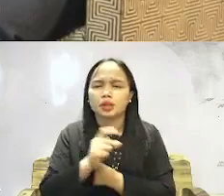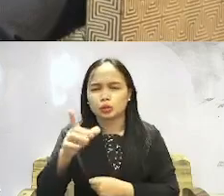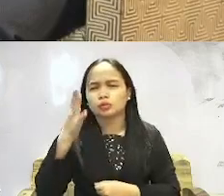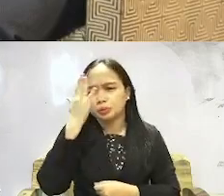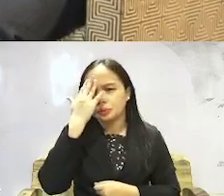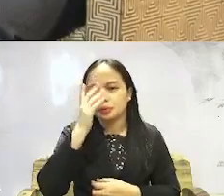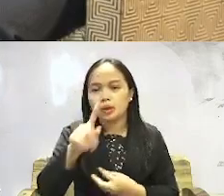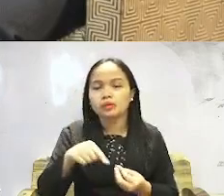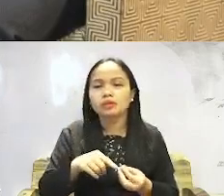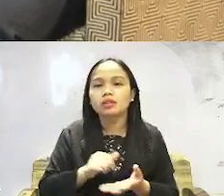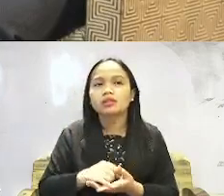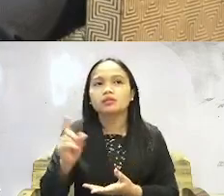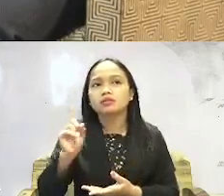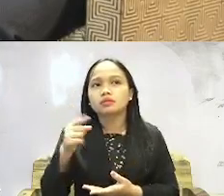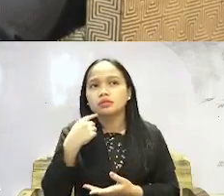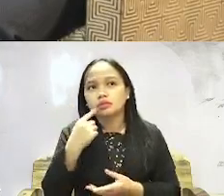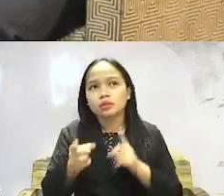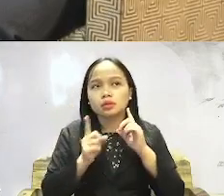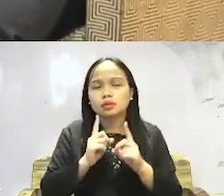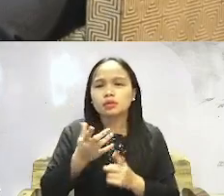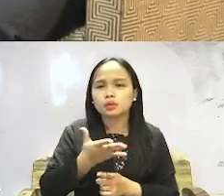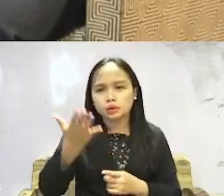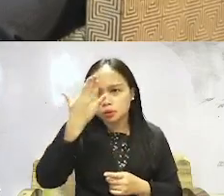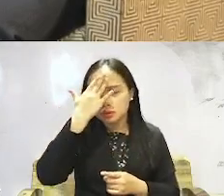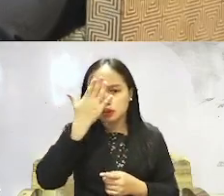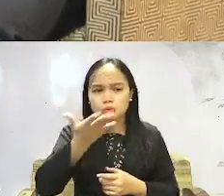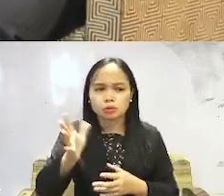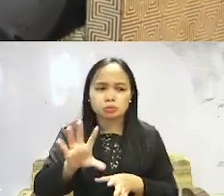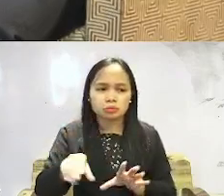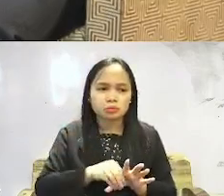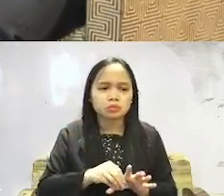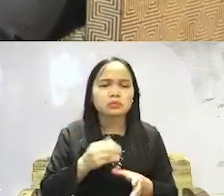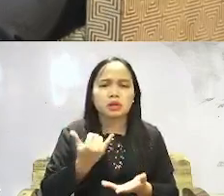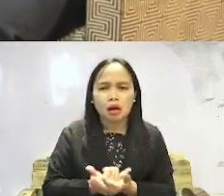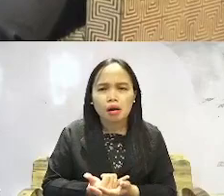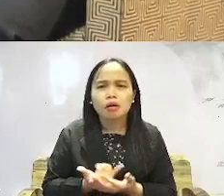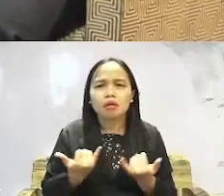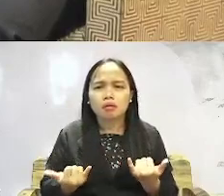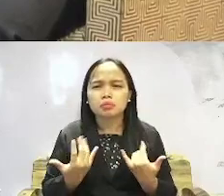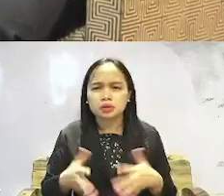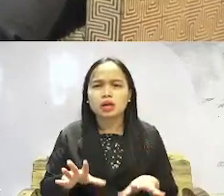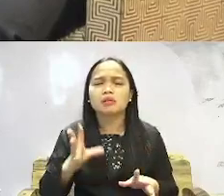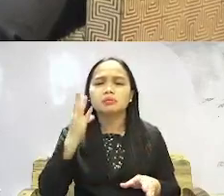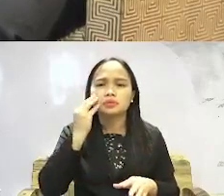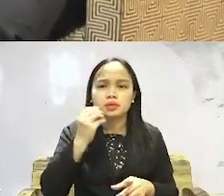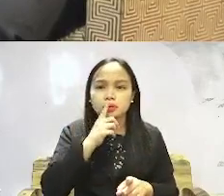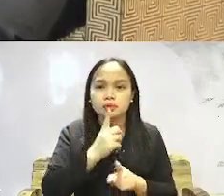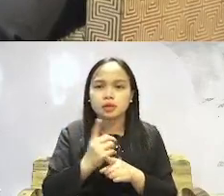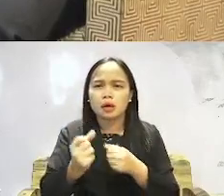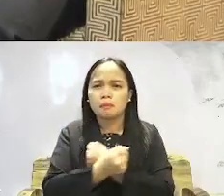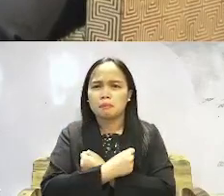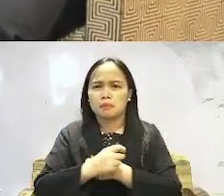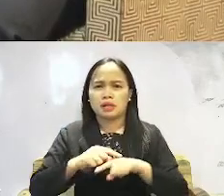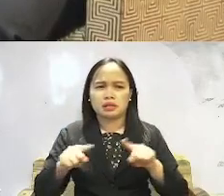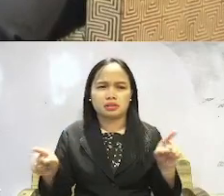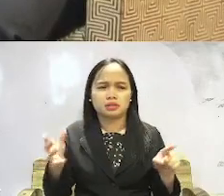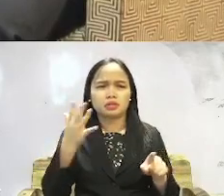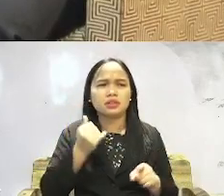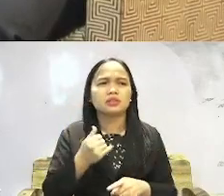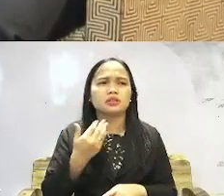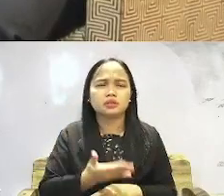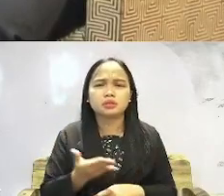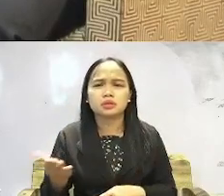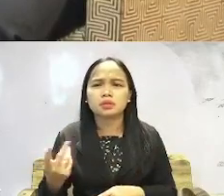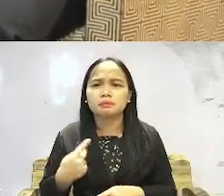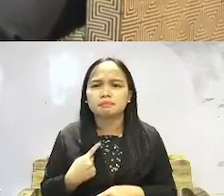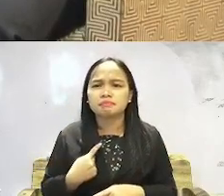Pero yung pinag-usapan nun, alam mo na, nag-involve ka na, alam mo na yung totoong pagmamahal, pero bakit tumitingin pa tayo doon sa pagmamahal